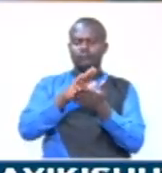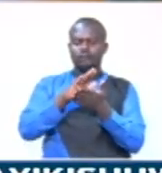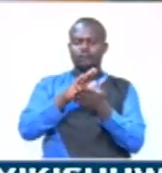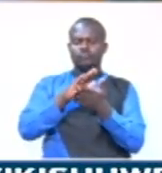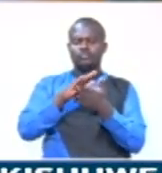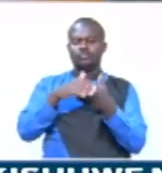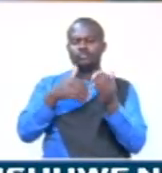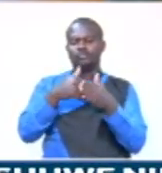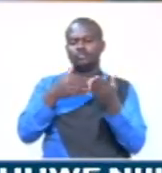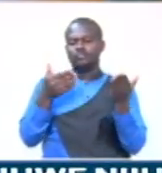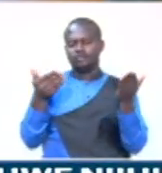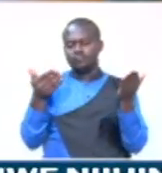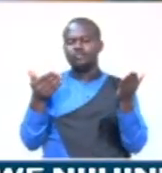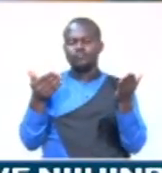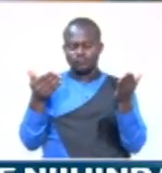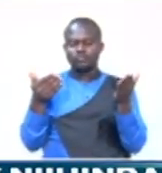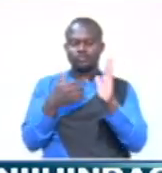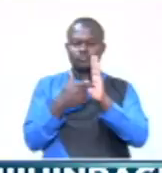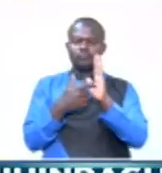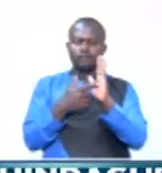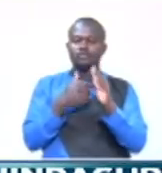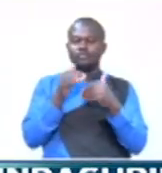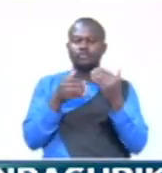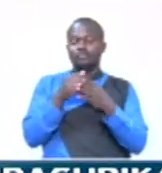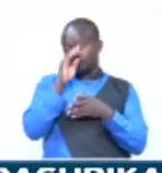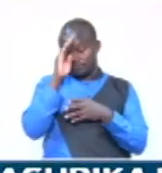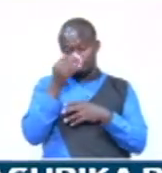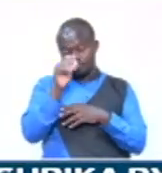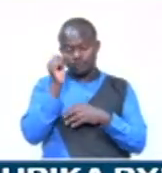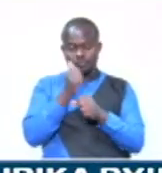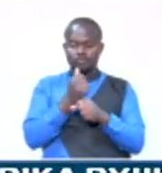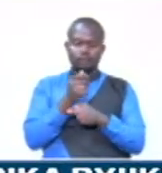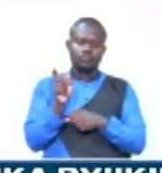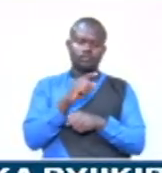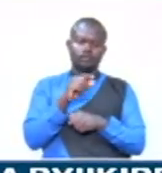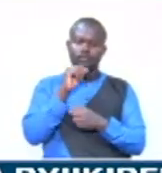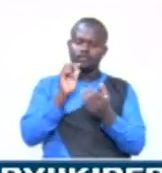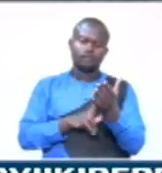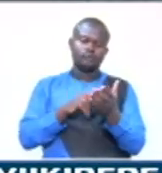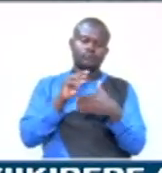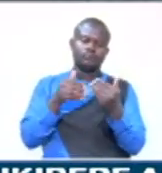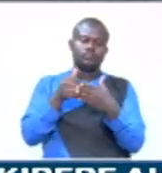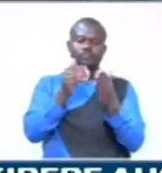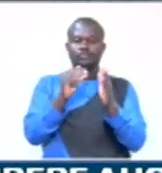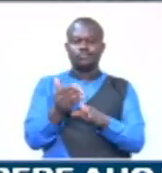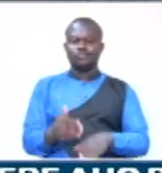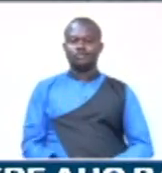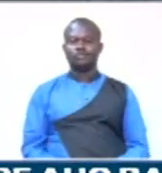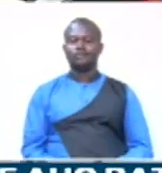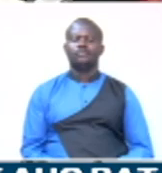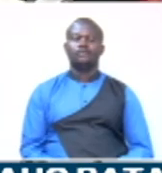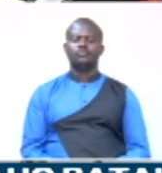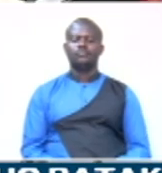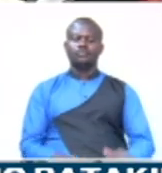ubundi abagikekwa ko ari umwe abagikekwaho ibyaha ntabwo aba yakemejwe ibyaha n'urukiko bimuhamya.